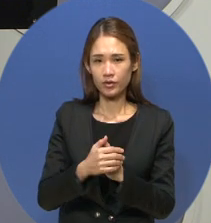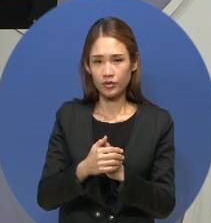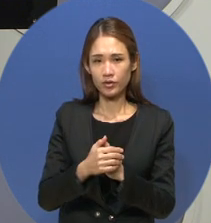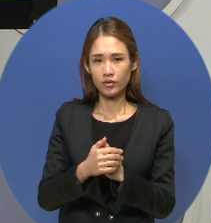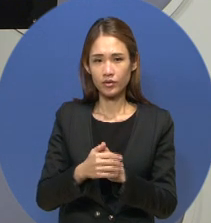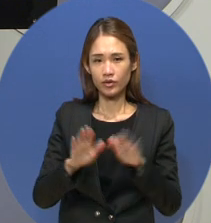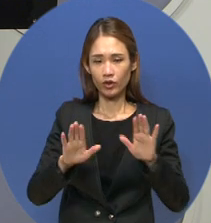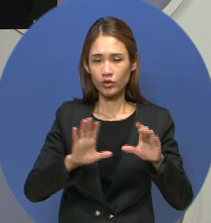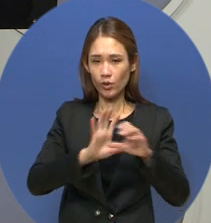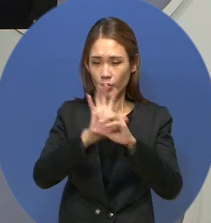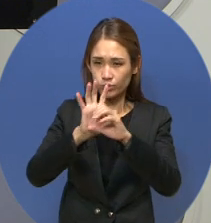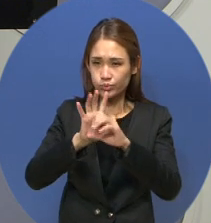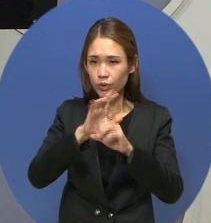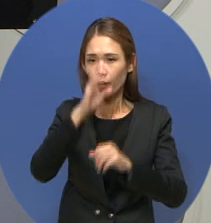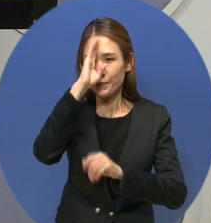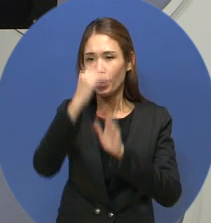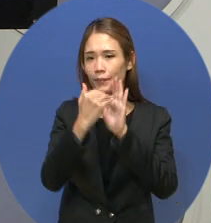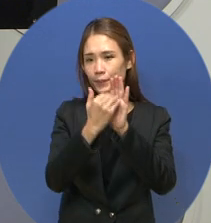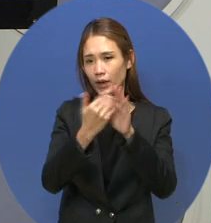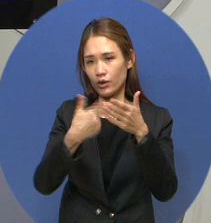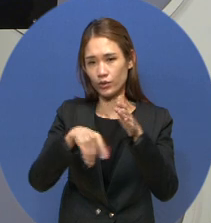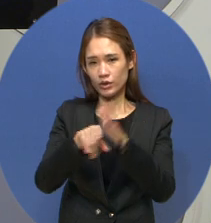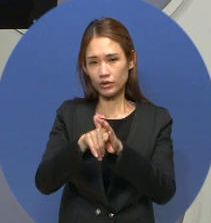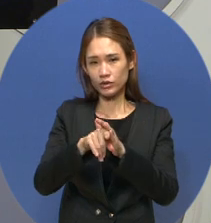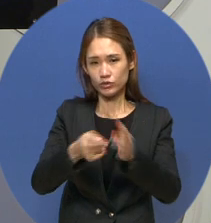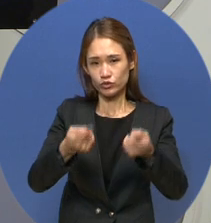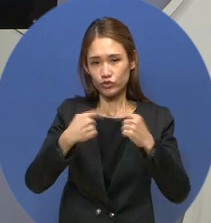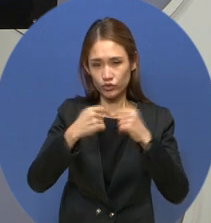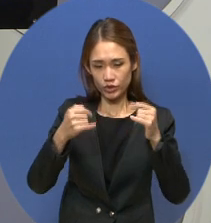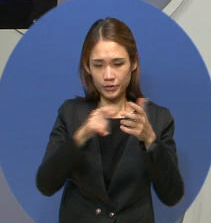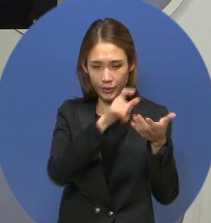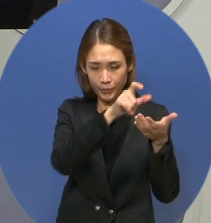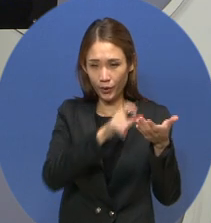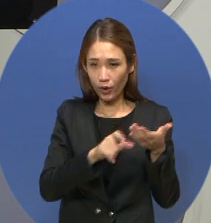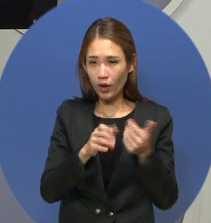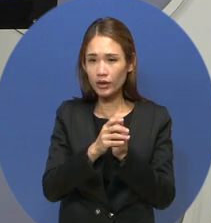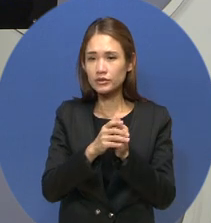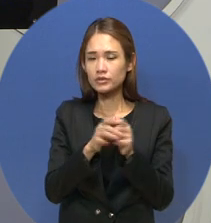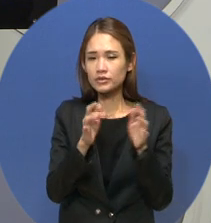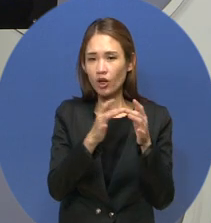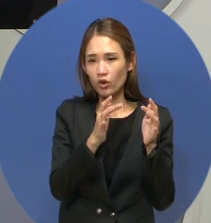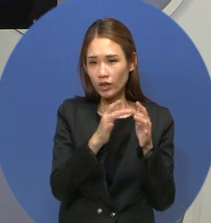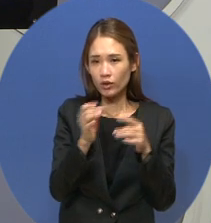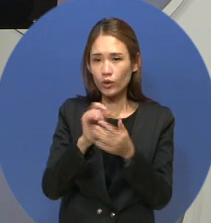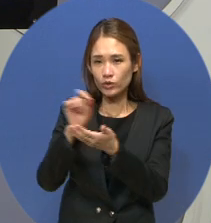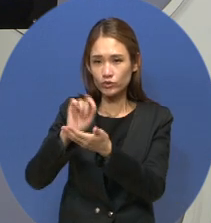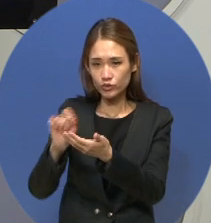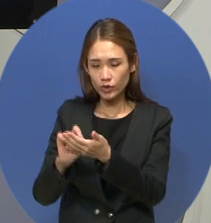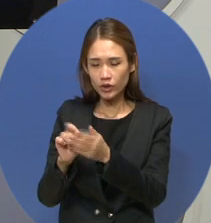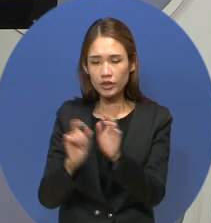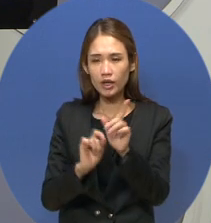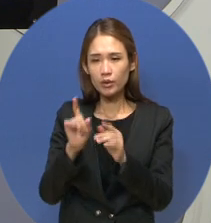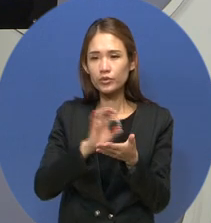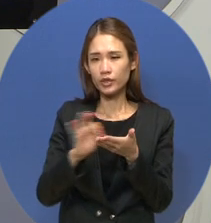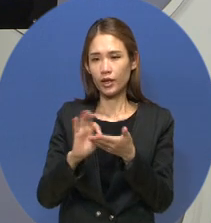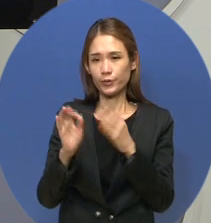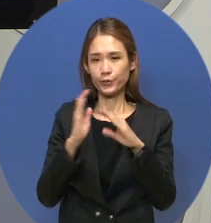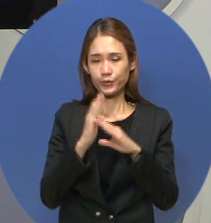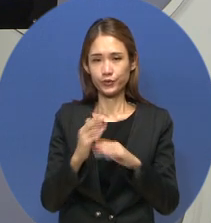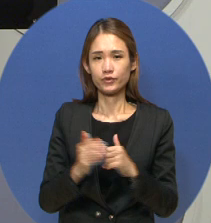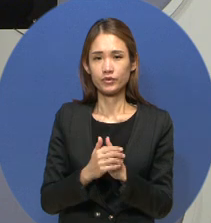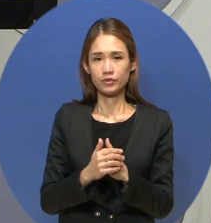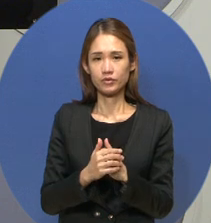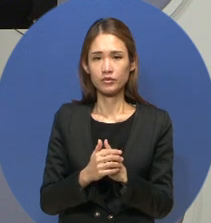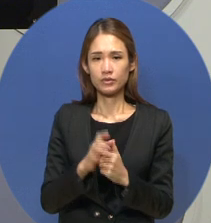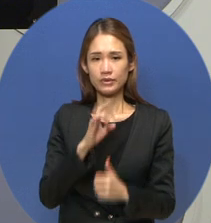현재 콜은 알고 방역을 위한 출입자 명당 관리는 전자 출입 명부와 수기 명보 를 주로 이용하고 있습니다